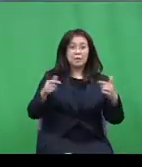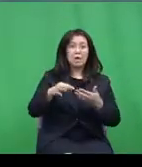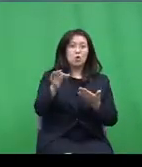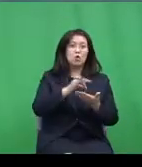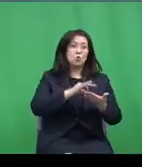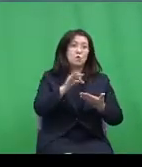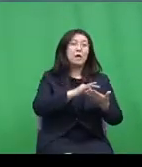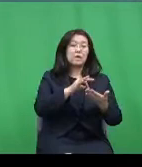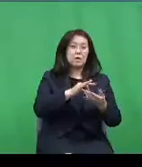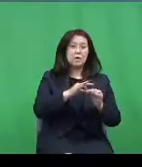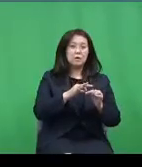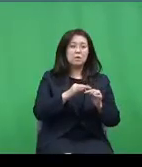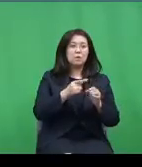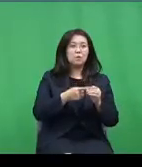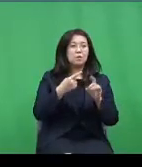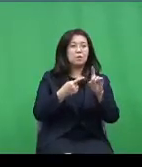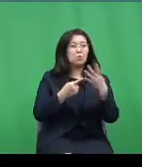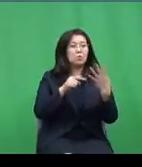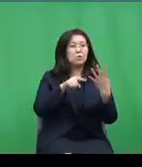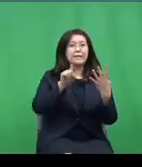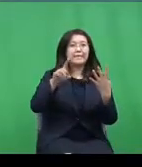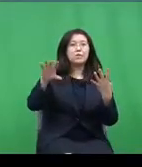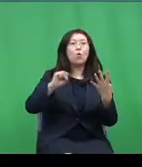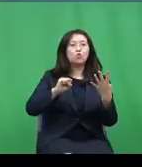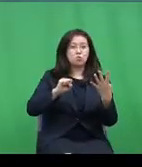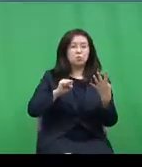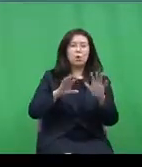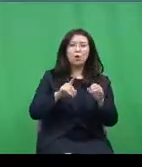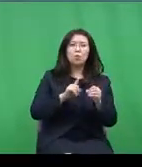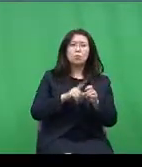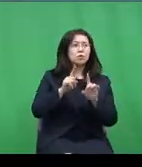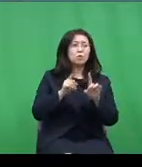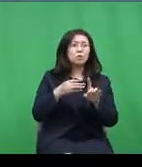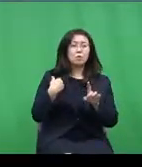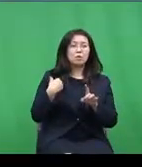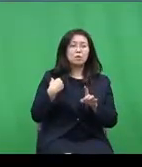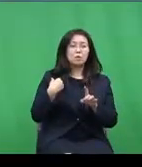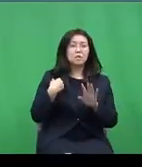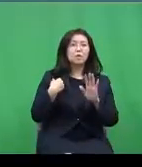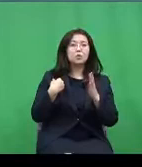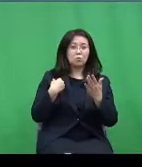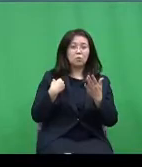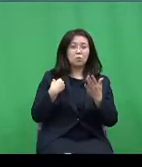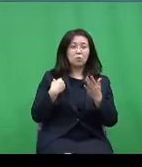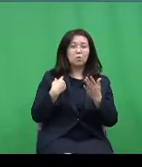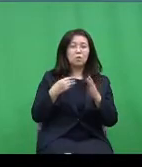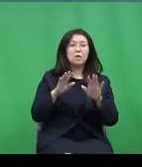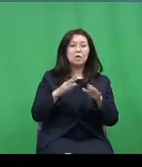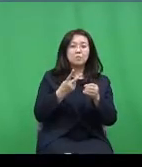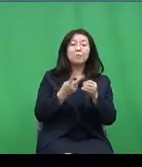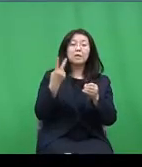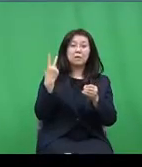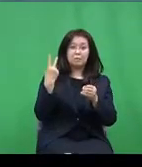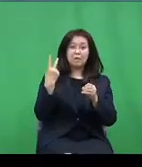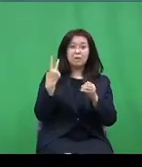売上が、昨年が 4.1 億円、今年がどうなってるかまだ聞いてません。今年というか1年、今